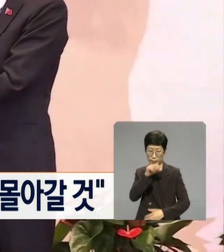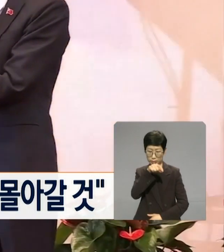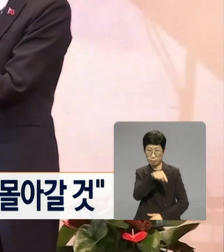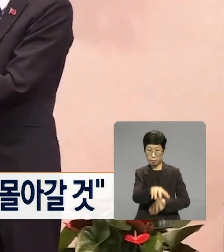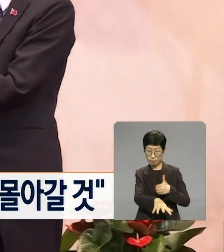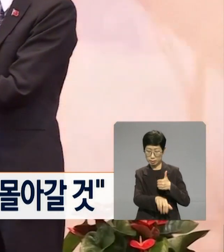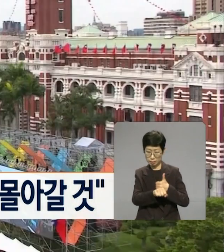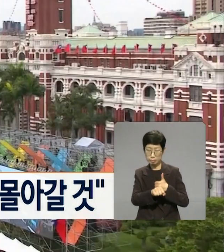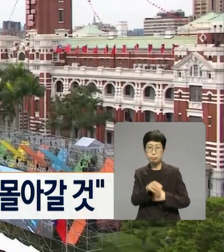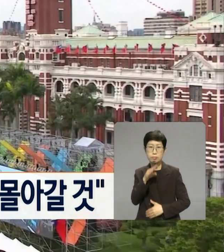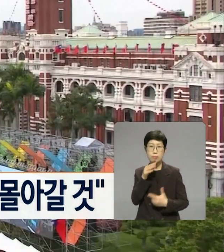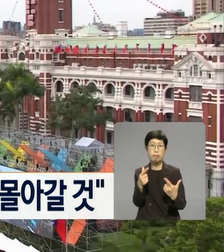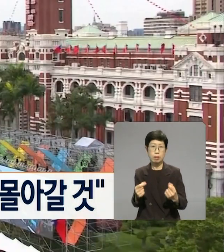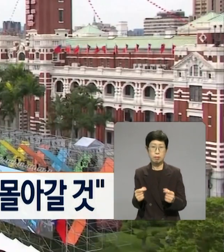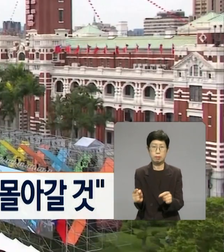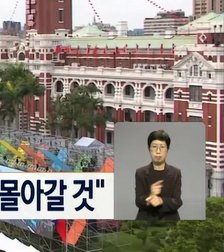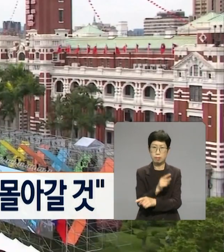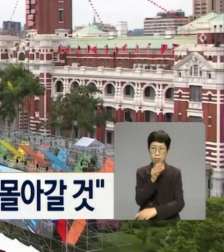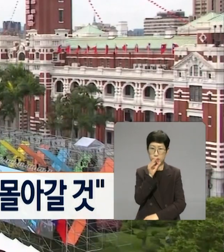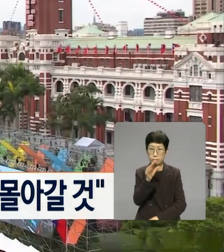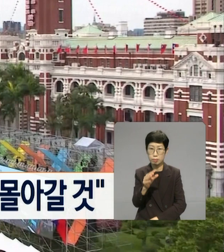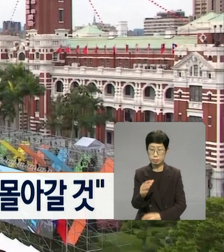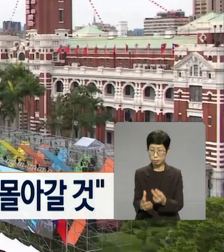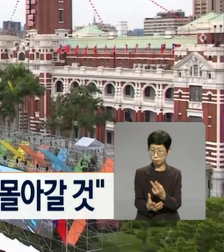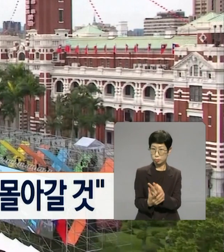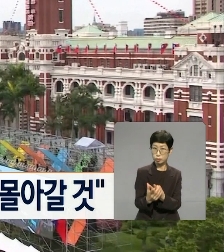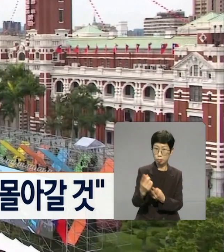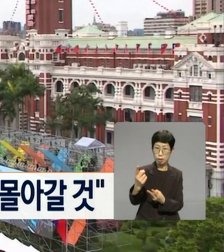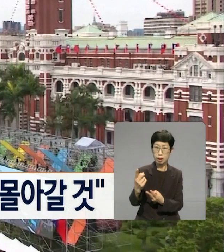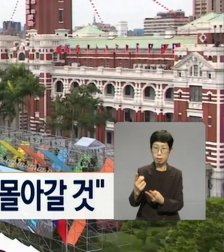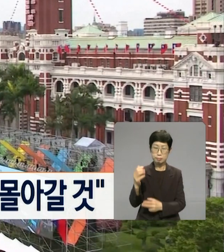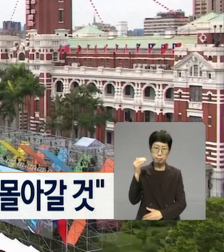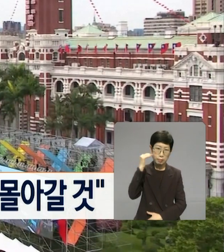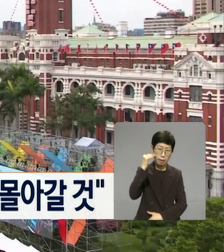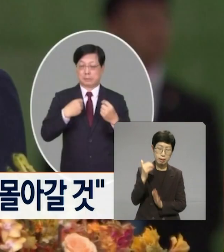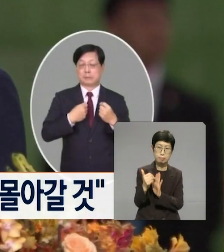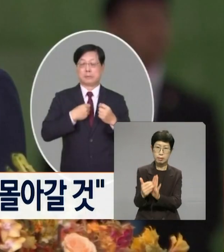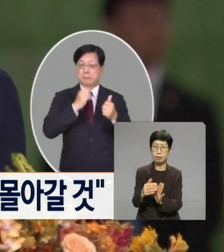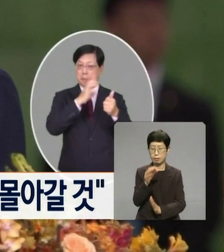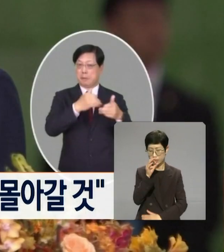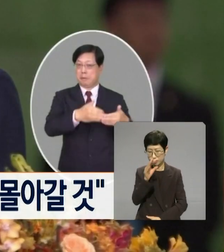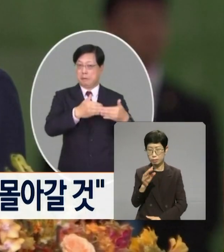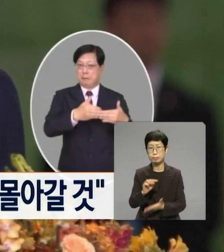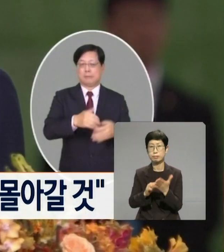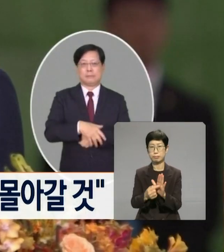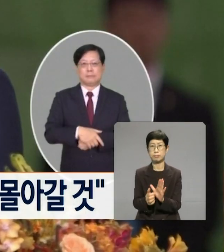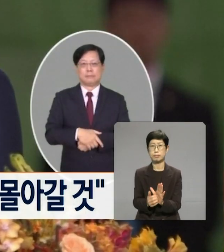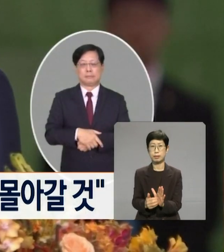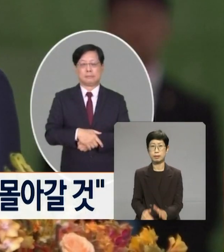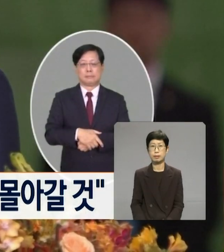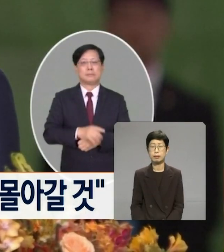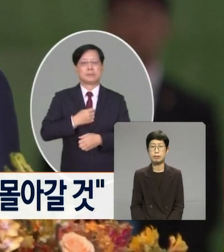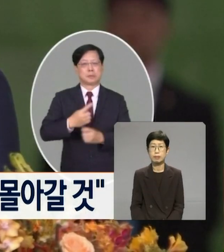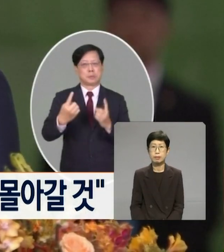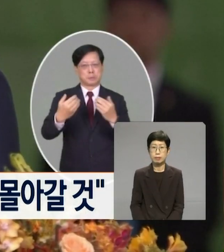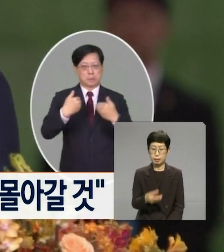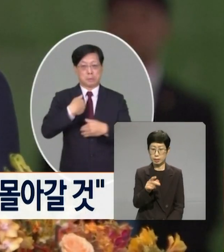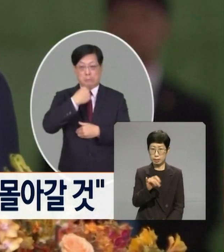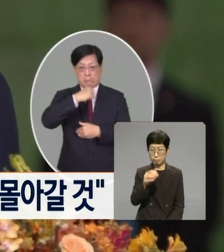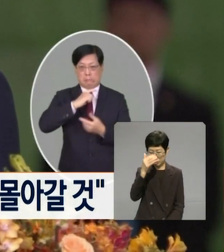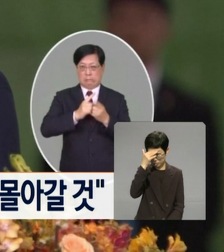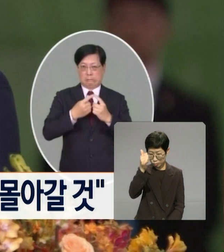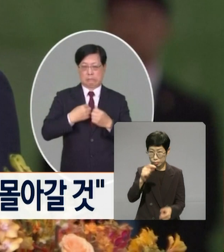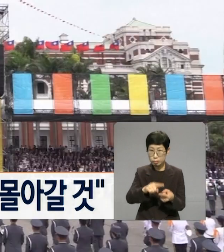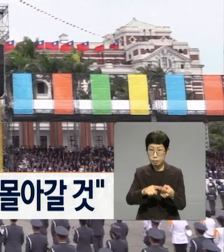중국이라는 사실을 바꿀 수 없고 통일은 어떤 세력도 막을 수 없다고 강조했습니다 일본은 라이 총통을